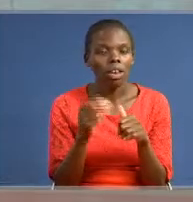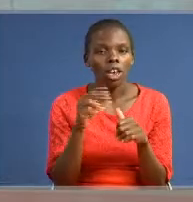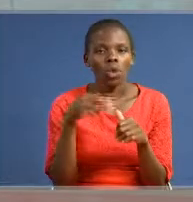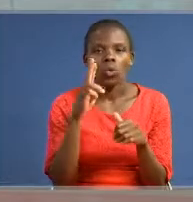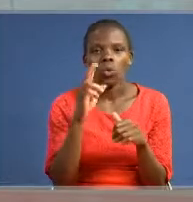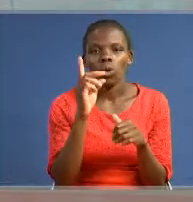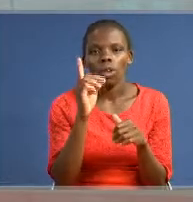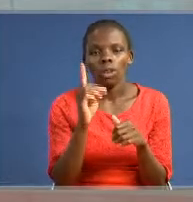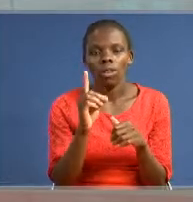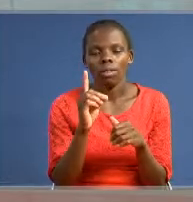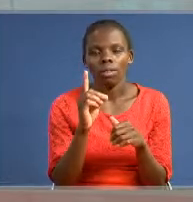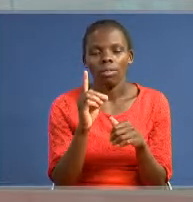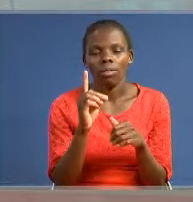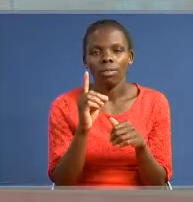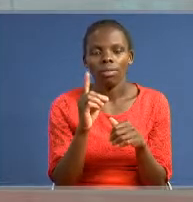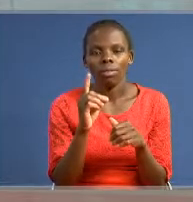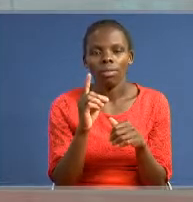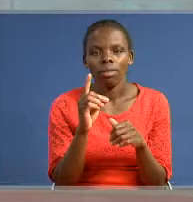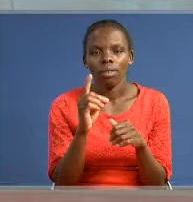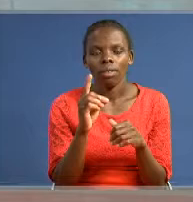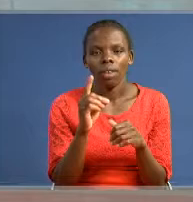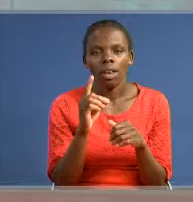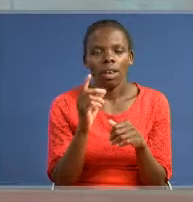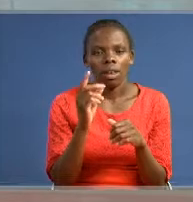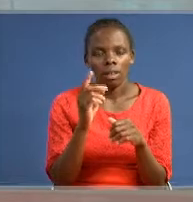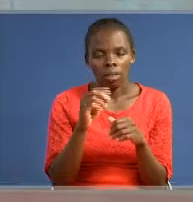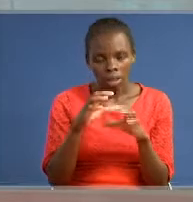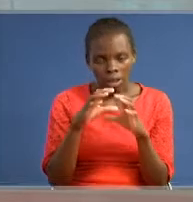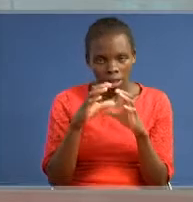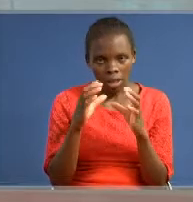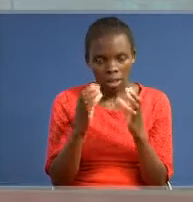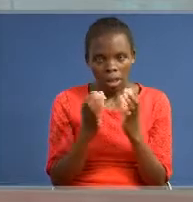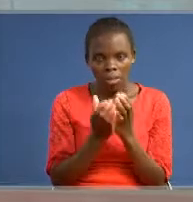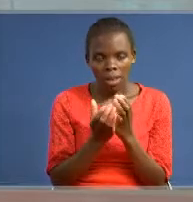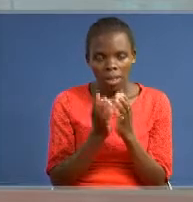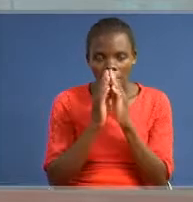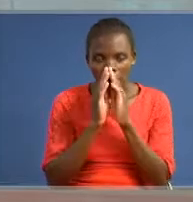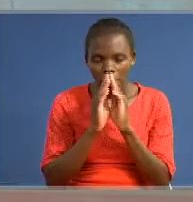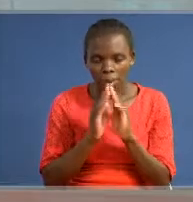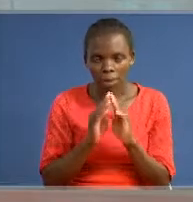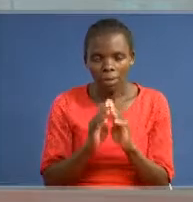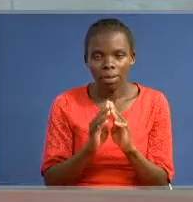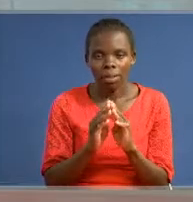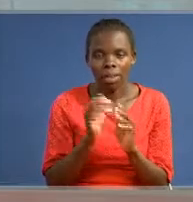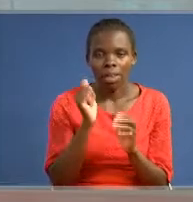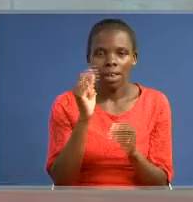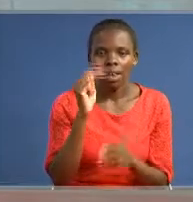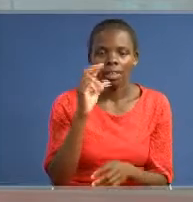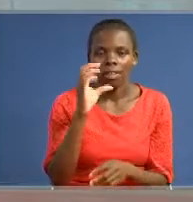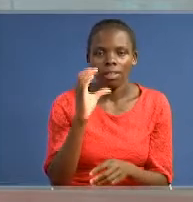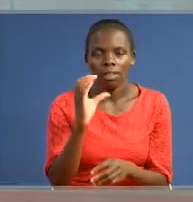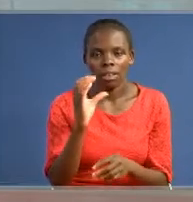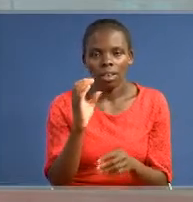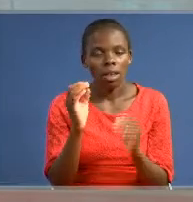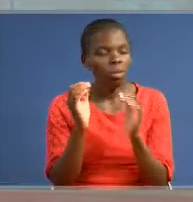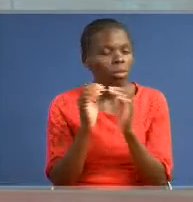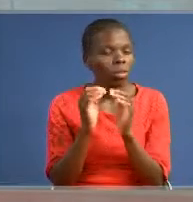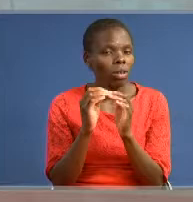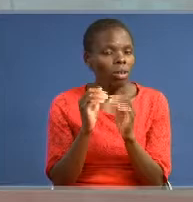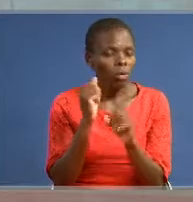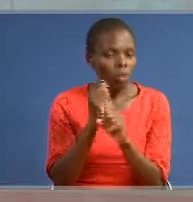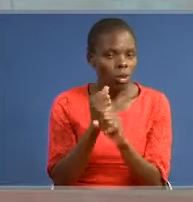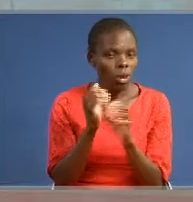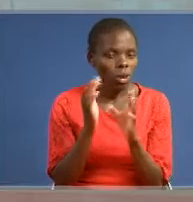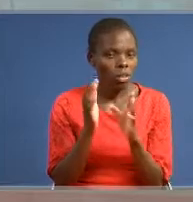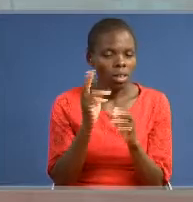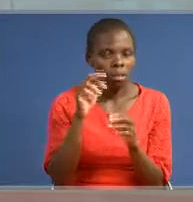Owalo ambaye anakimezea mate kiti hicho akigombea katika chama cha Amani National Congress ANC hii leo katika mkutano wa kazi wa